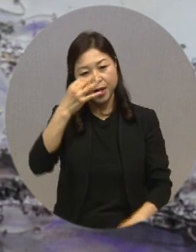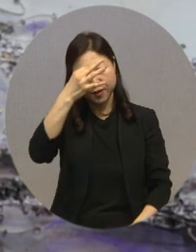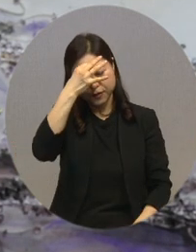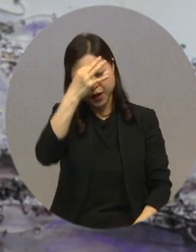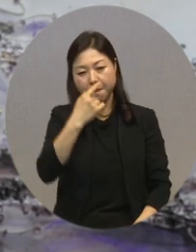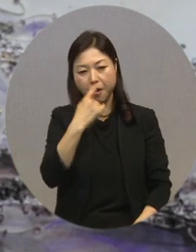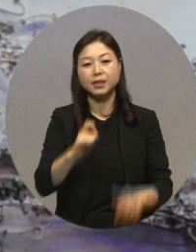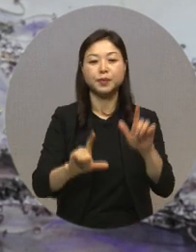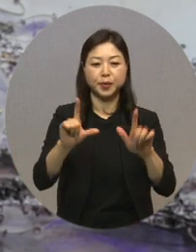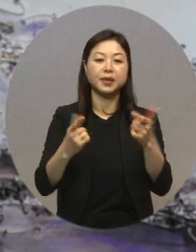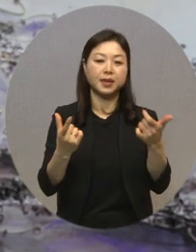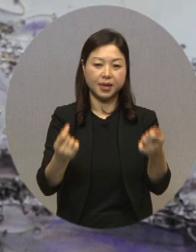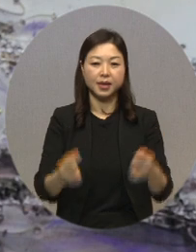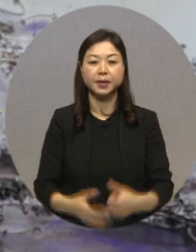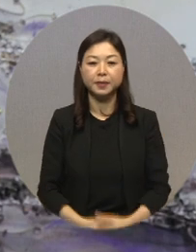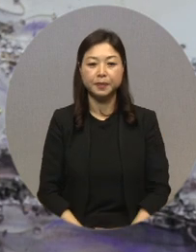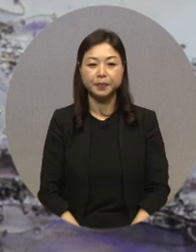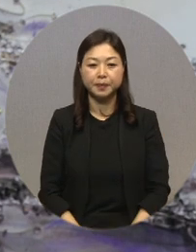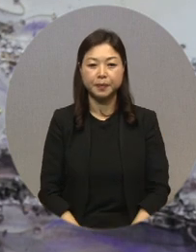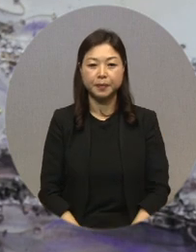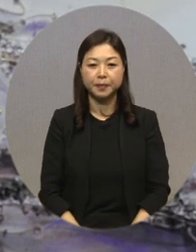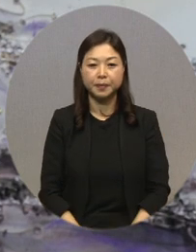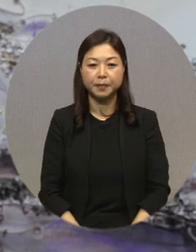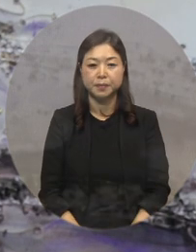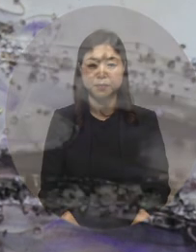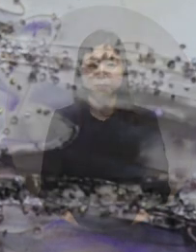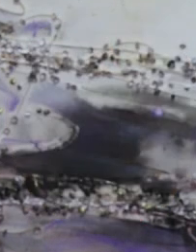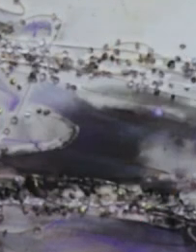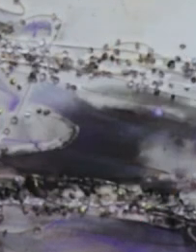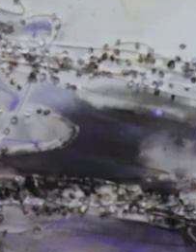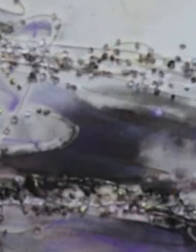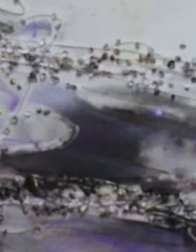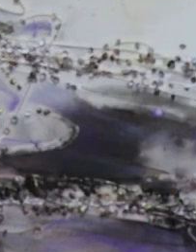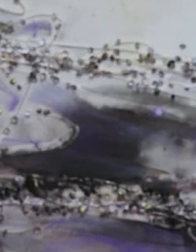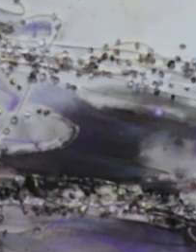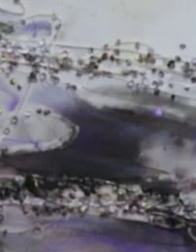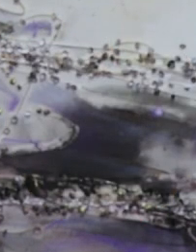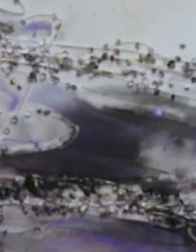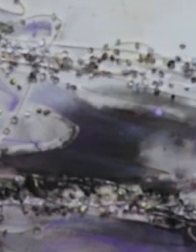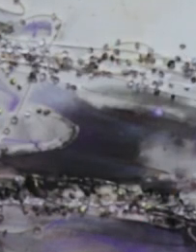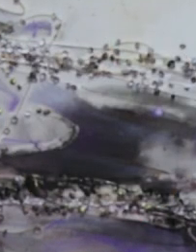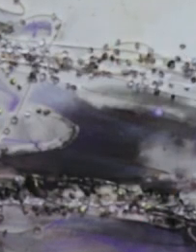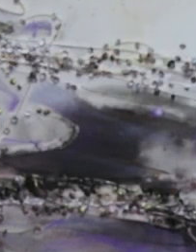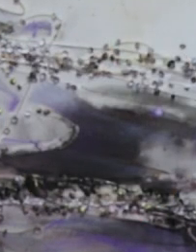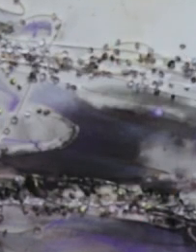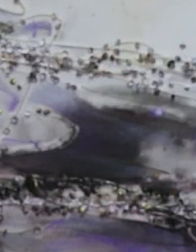면모 아닐까요? 복지TV 뉴스 김서연입니다.